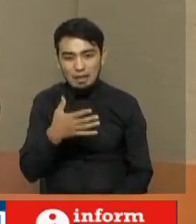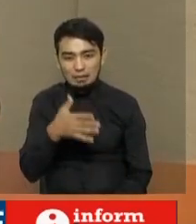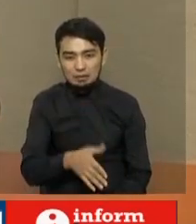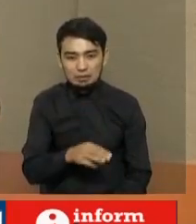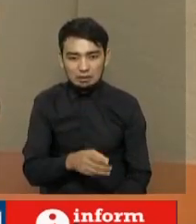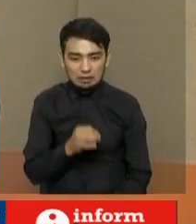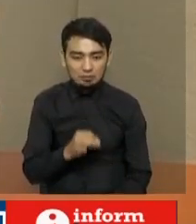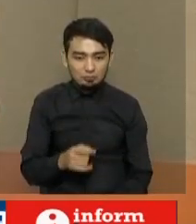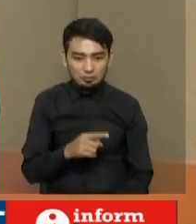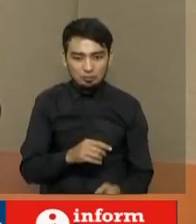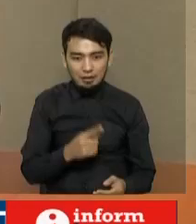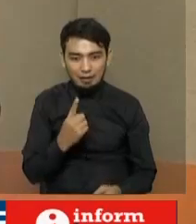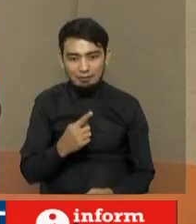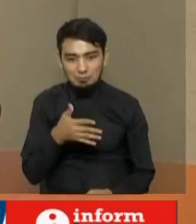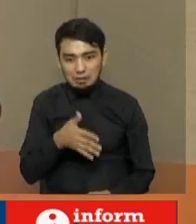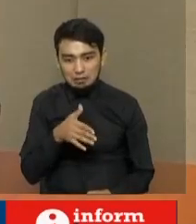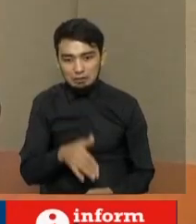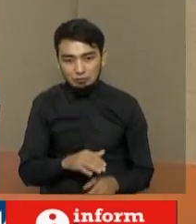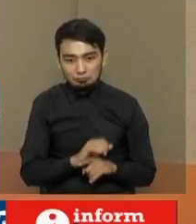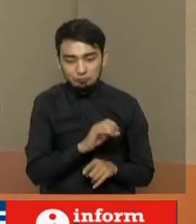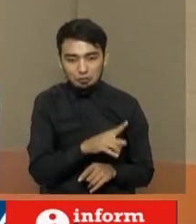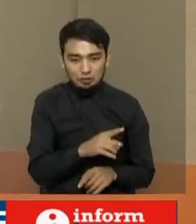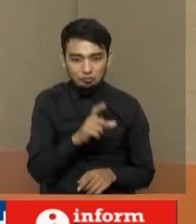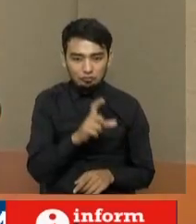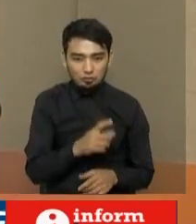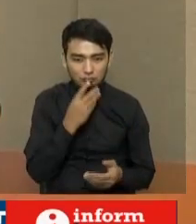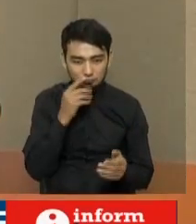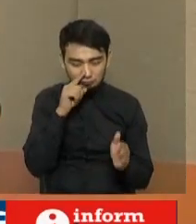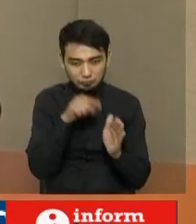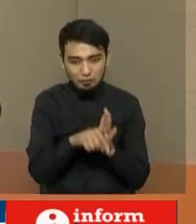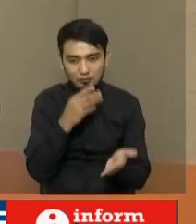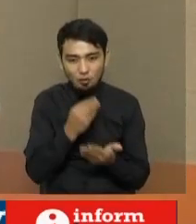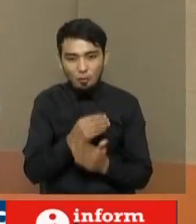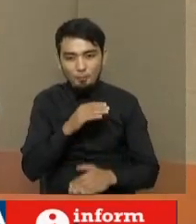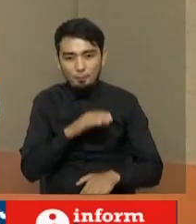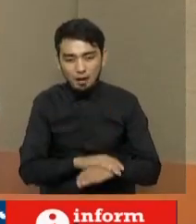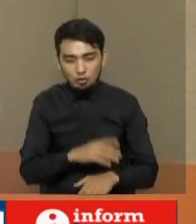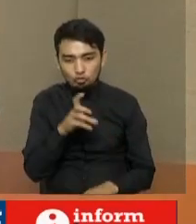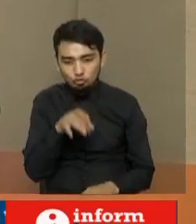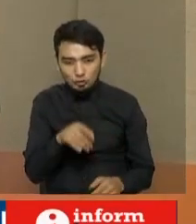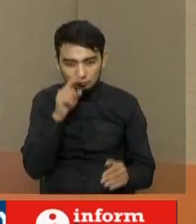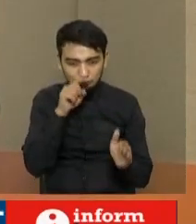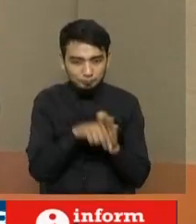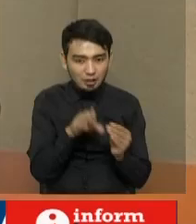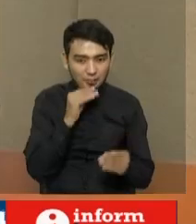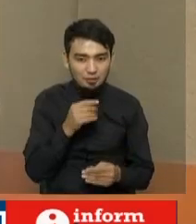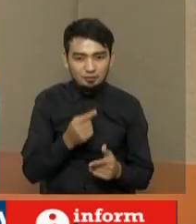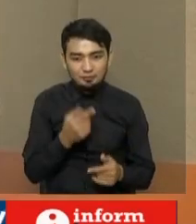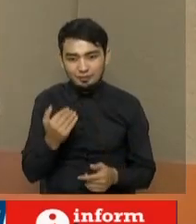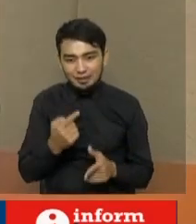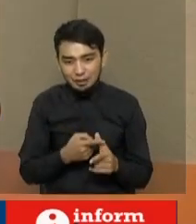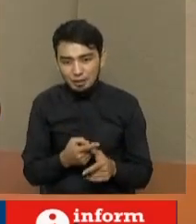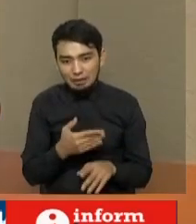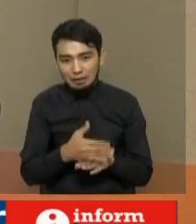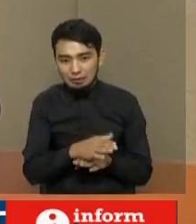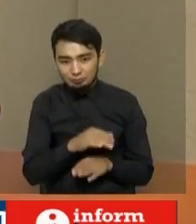выше. Одним кликом вы можете открыть аферистам доступ к своим банковским счетам, а вскоре узнать, что на ваше имя взяли кредит или оформили